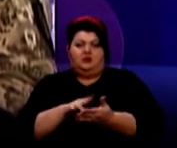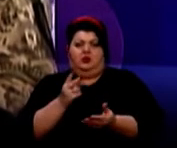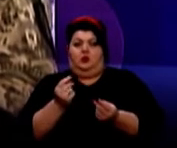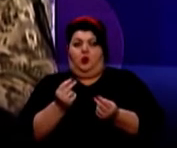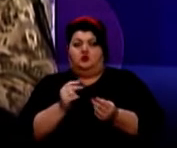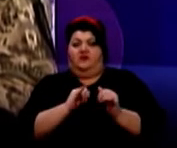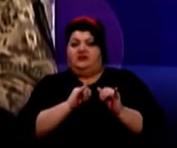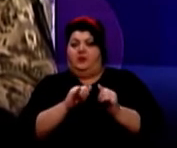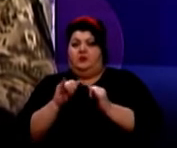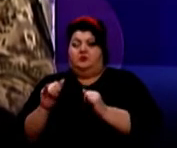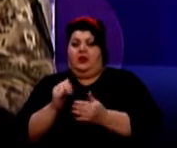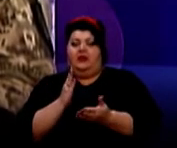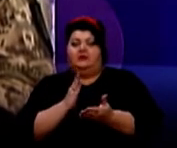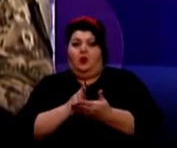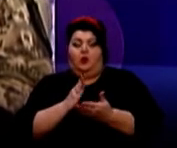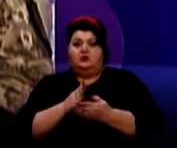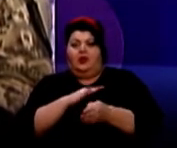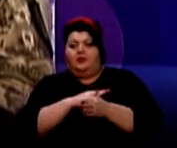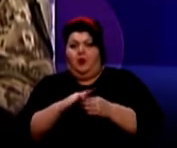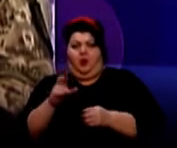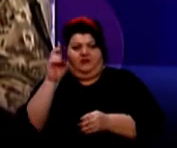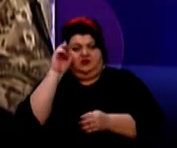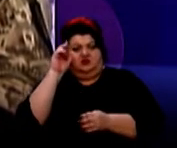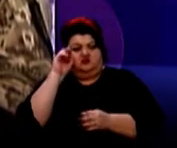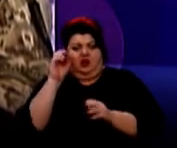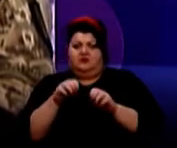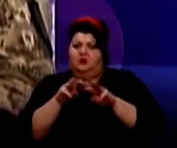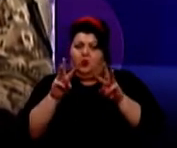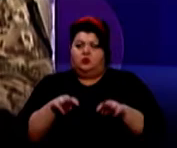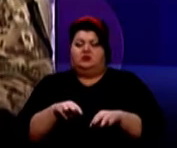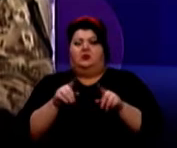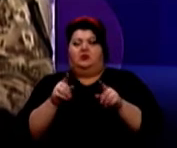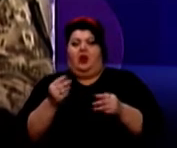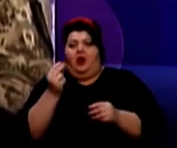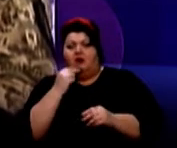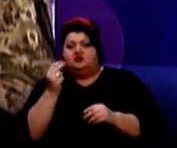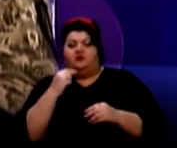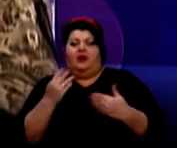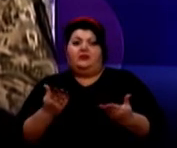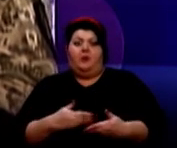забезпечення, знаходяться на повному державному утриманні, це харчування, проживання,